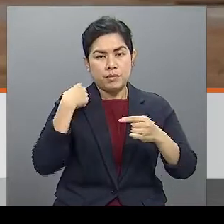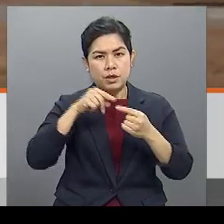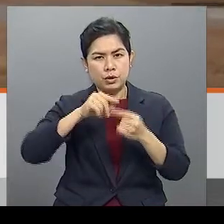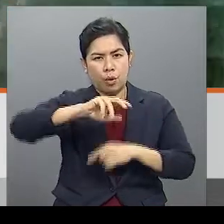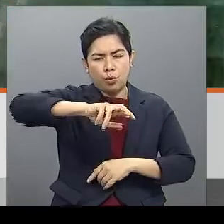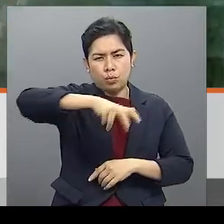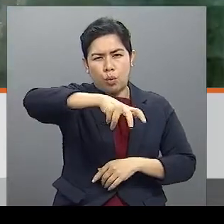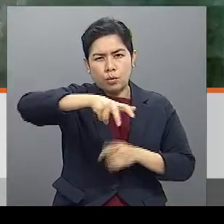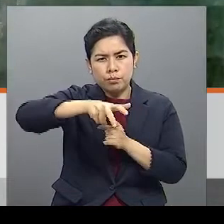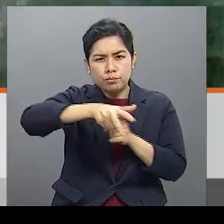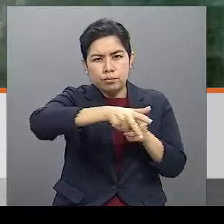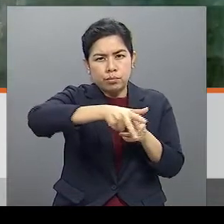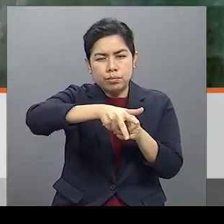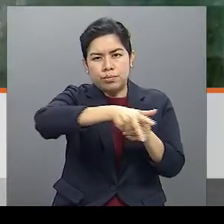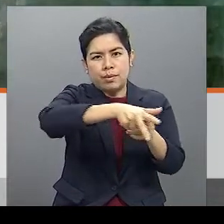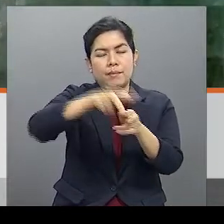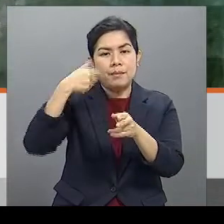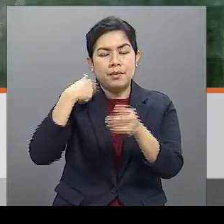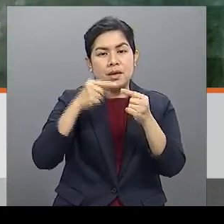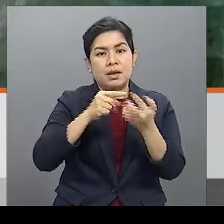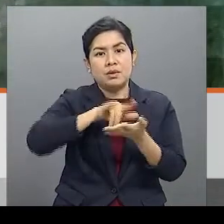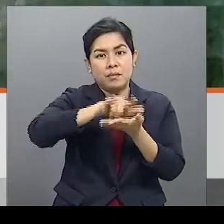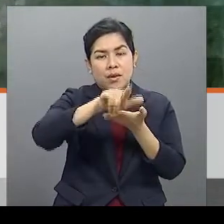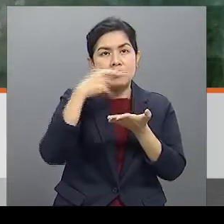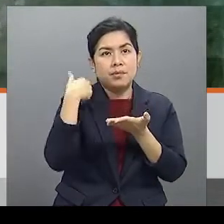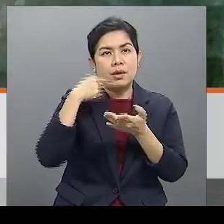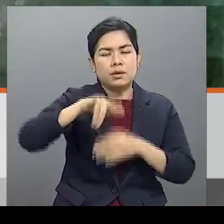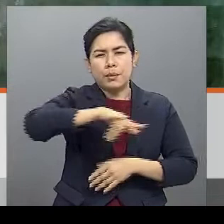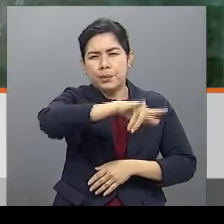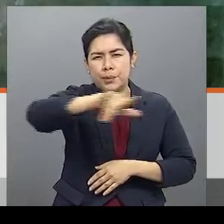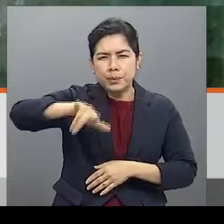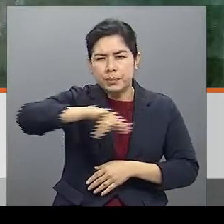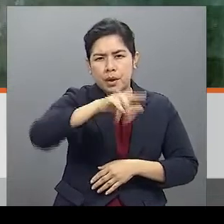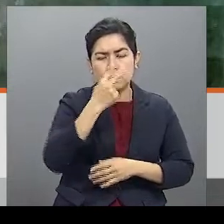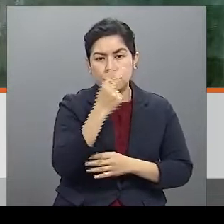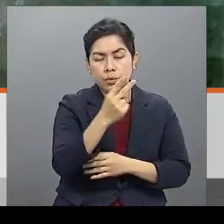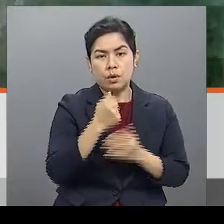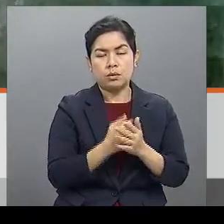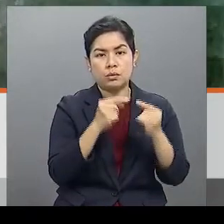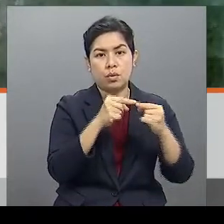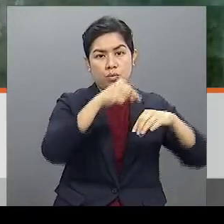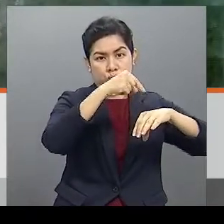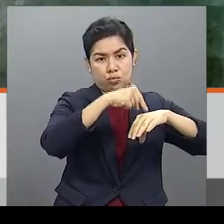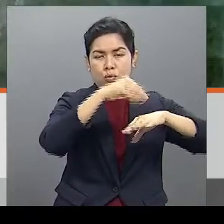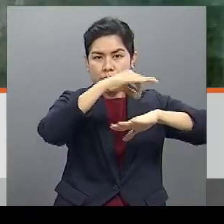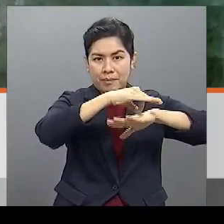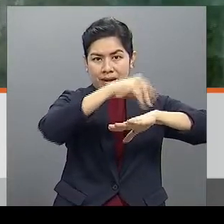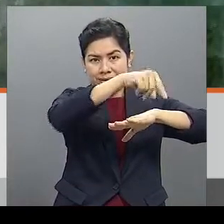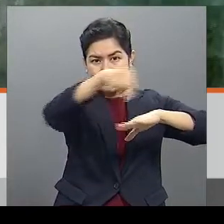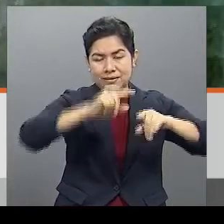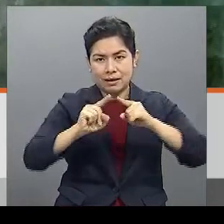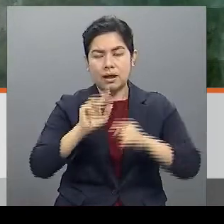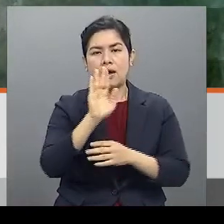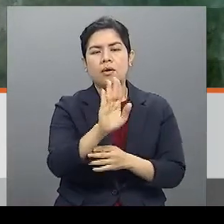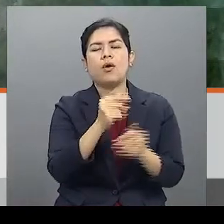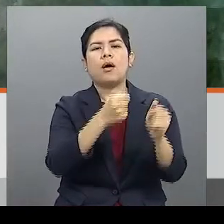UAV ของกองทัพอากาศออกปฏิบัติการบินลาดตระเวนสำรวจพื้นที่เสี่ยงเกิดไฟป่าใน5อำเภอของจังหวัดเชียงใหม่ก็คืออำเ